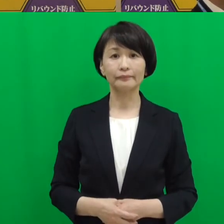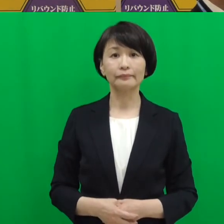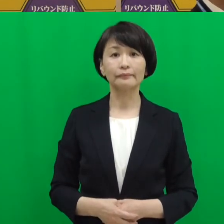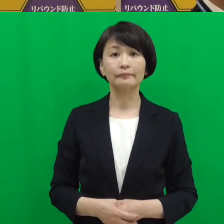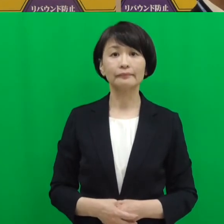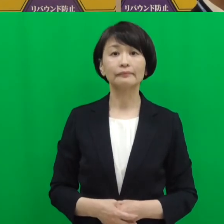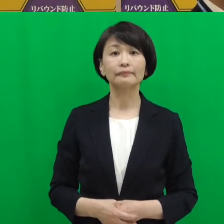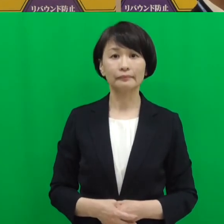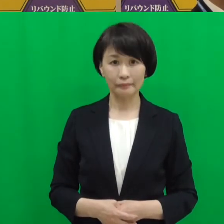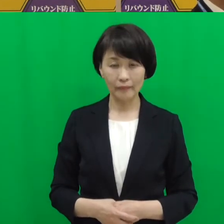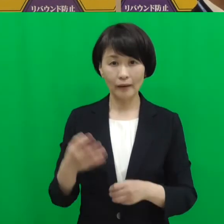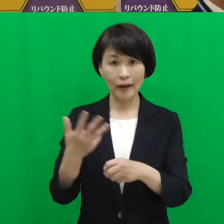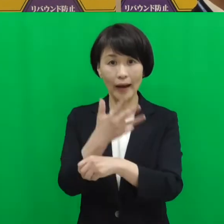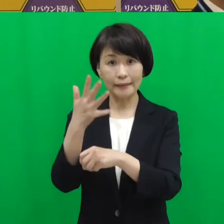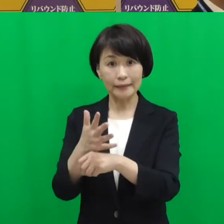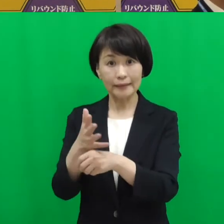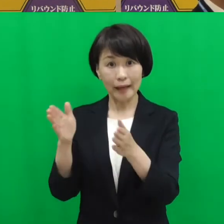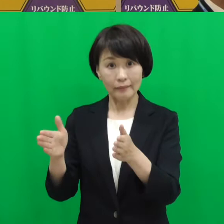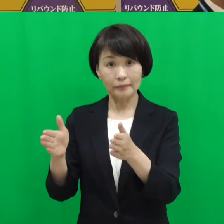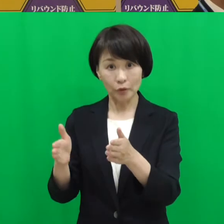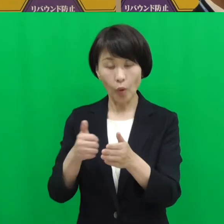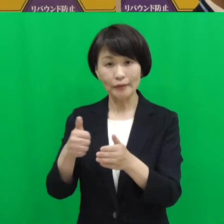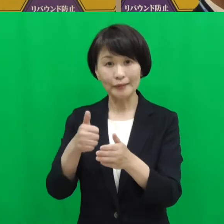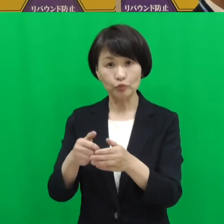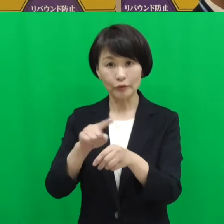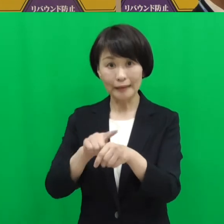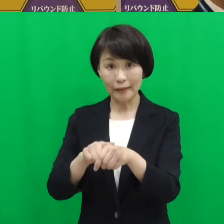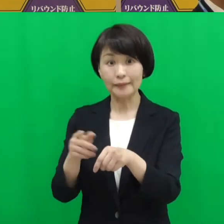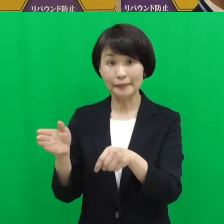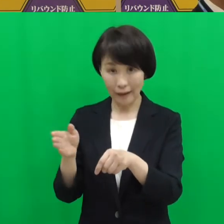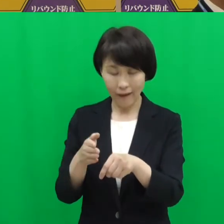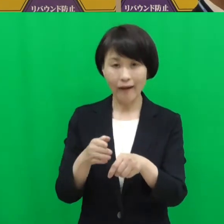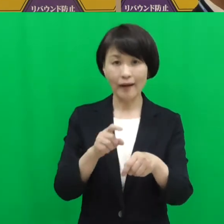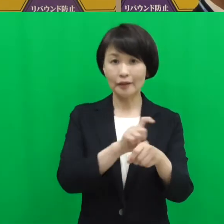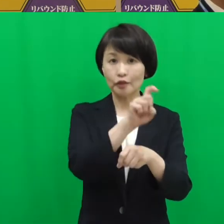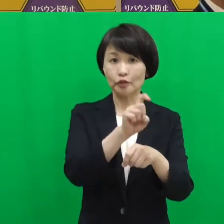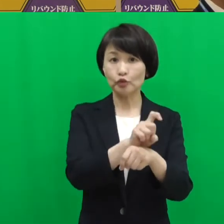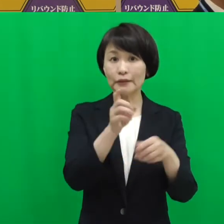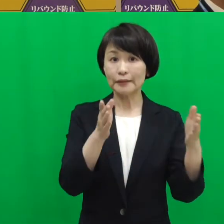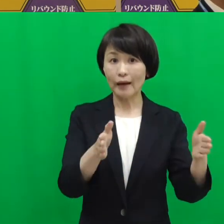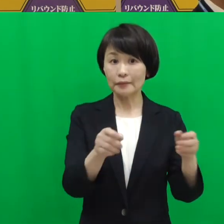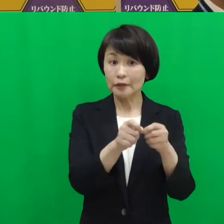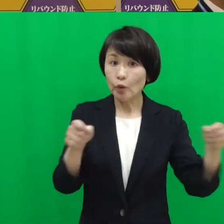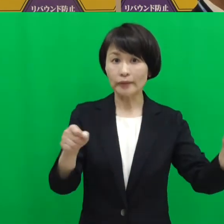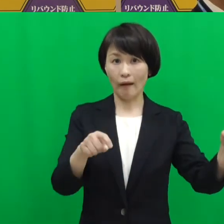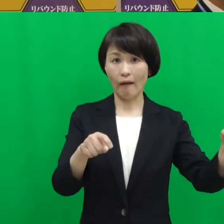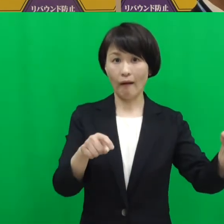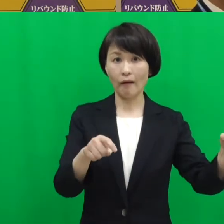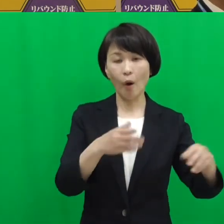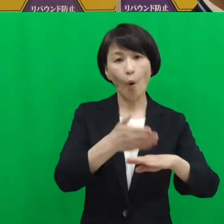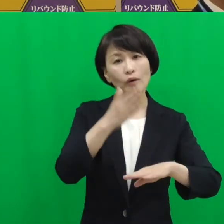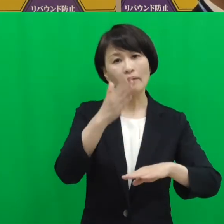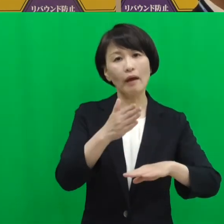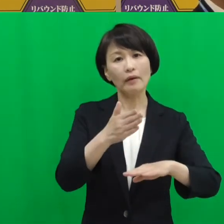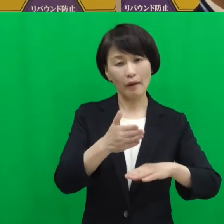8時間勤務から10時間勤務になるっていうので、シフト作成するときにすごく悩みました